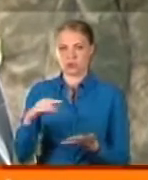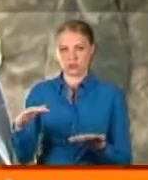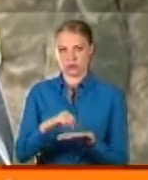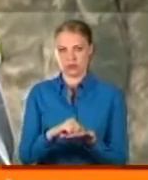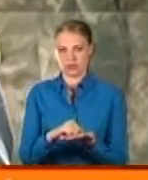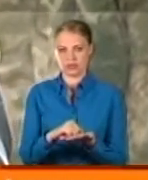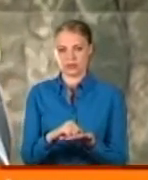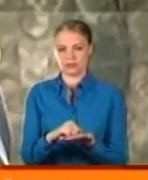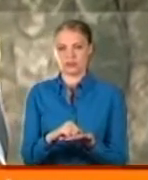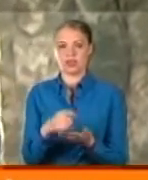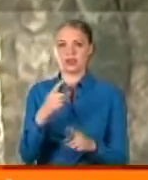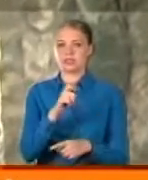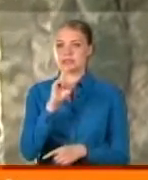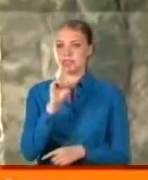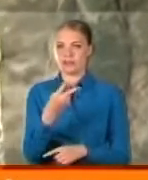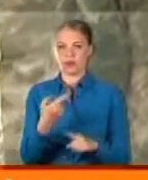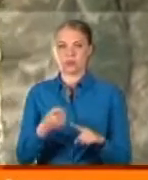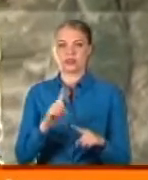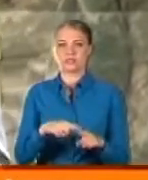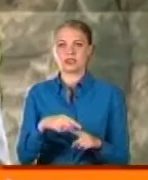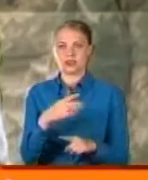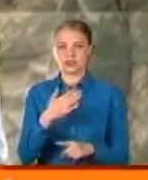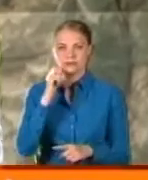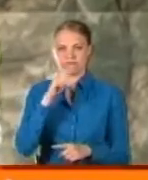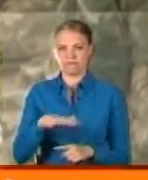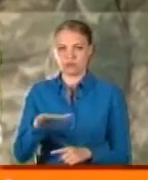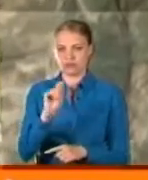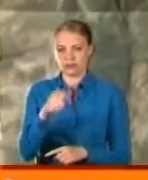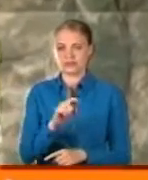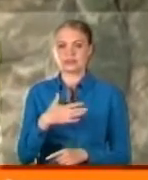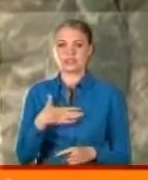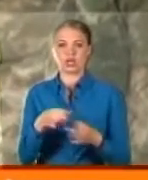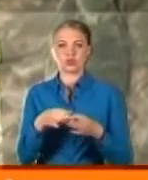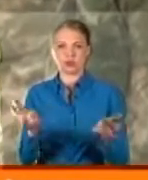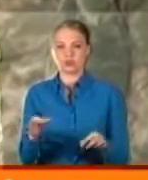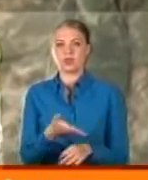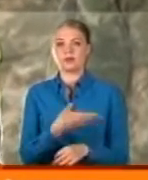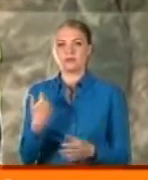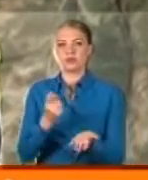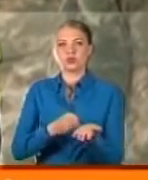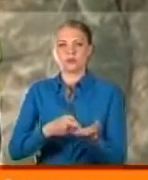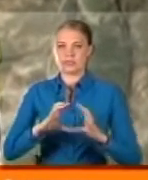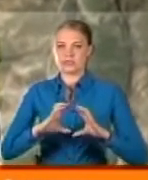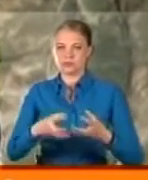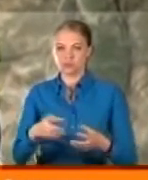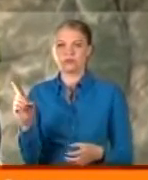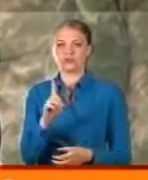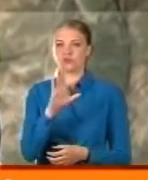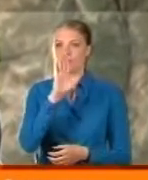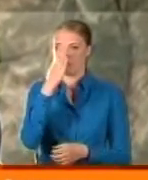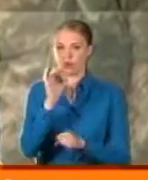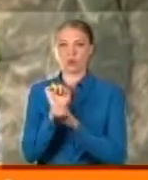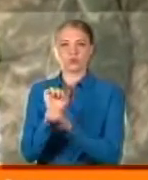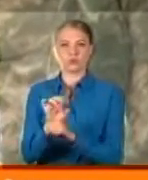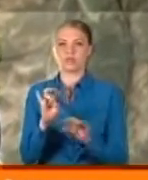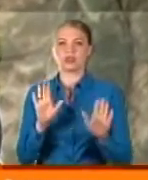агресії. За 2 роки цієї вітчизняної війни за нашу незалежність ми довели світові, що ворога